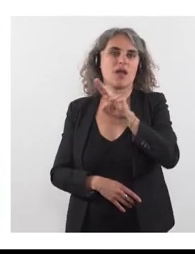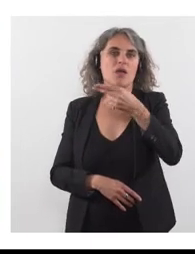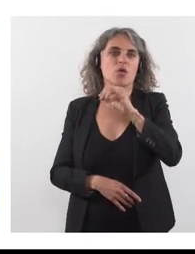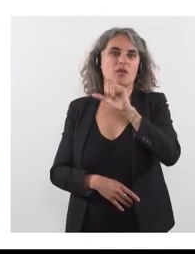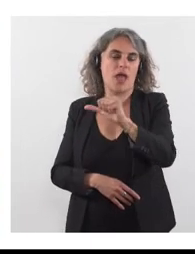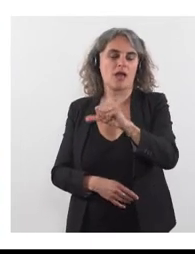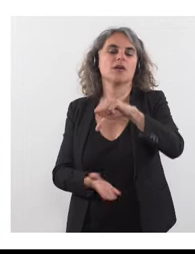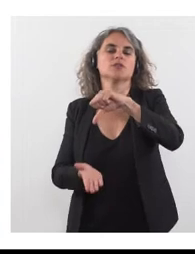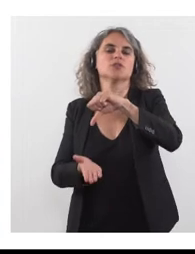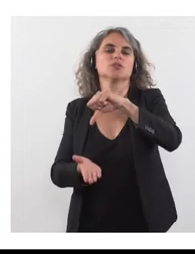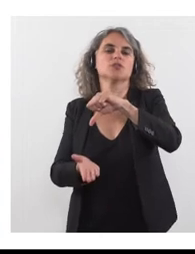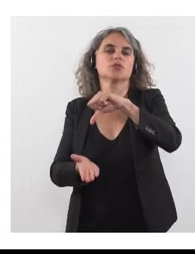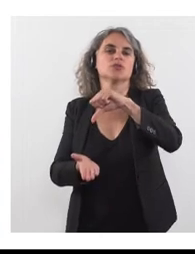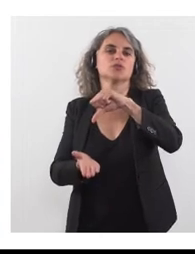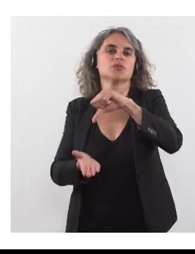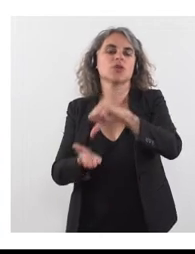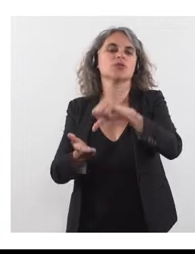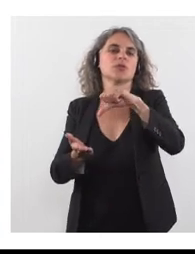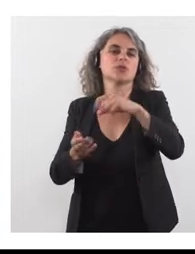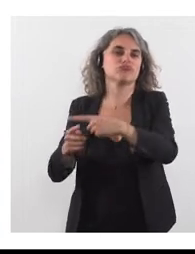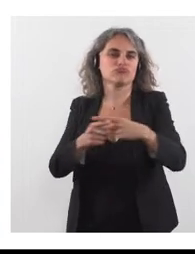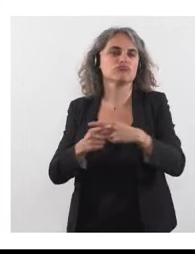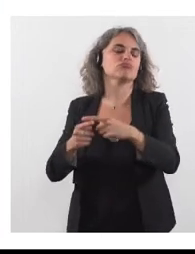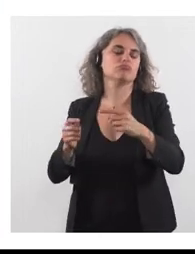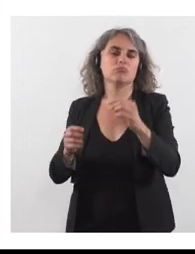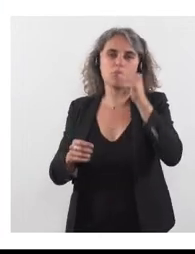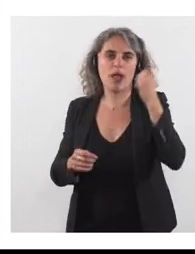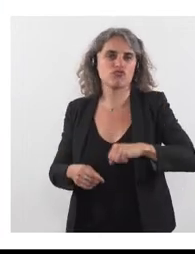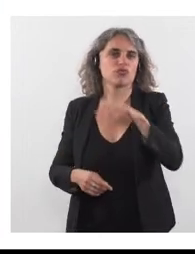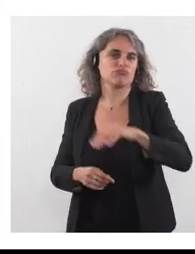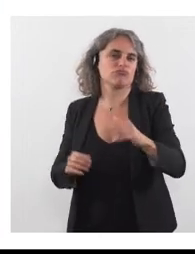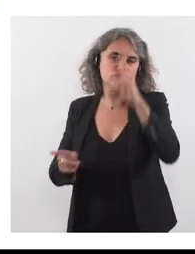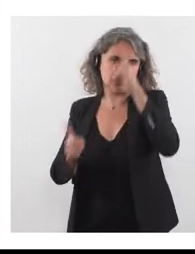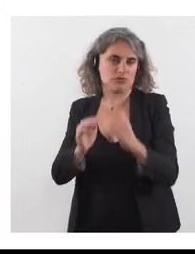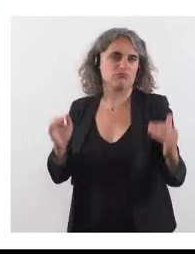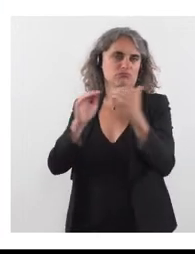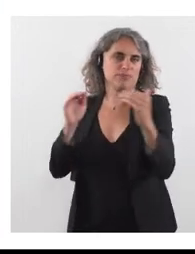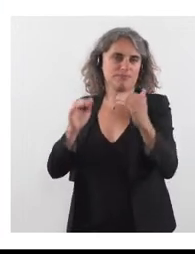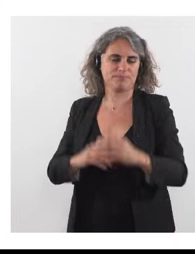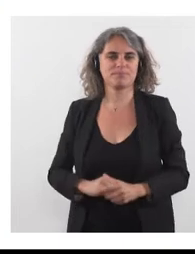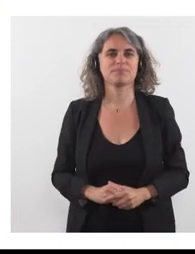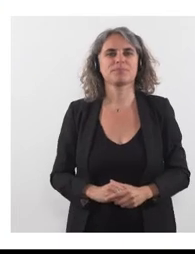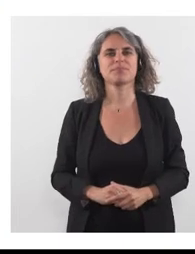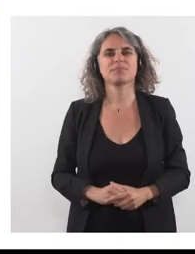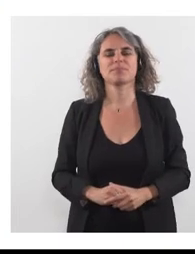belge pour l'égalité des chances. Alors cette table ronde